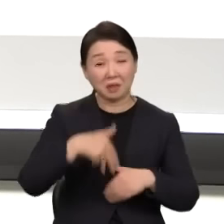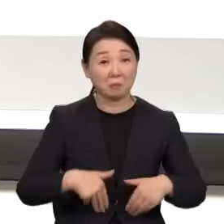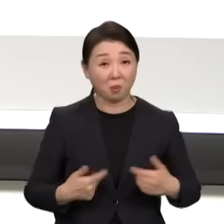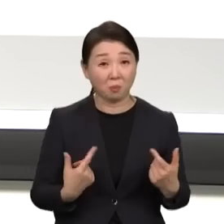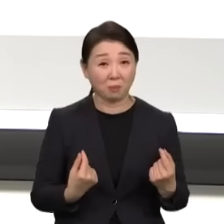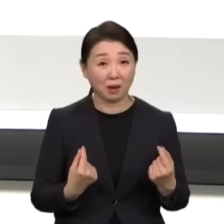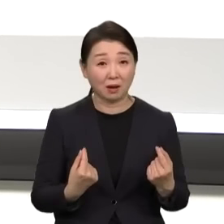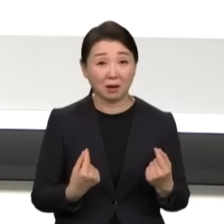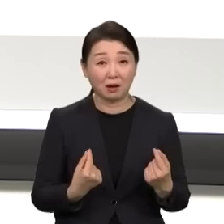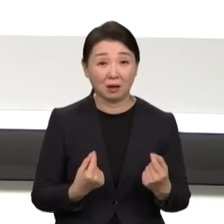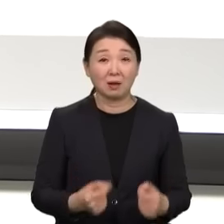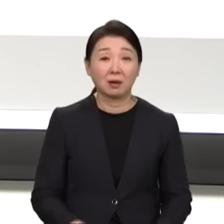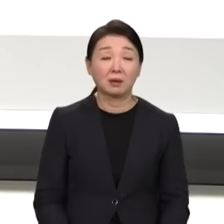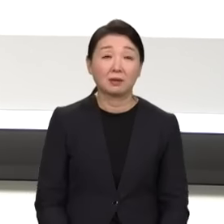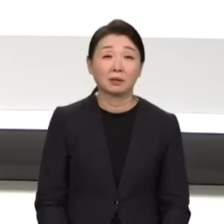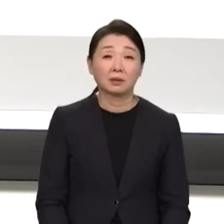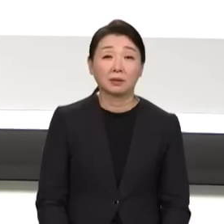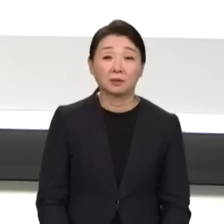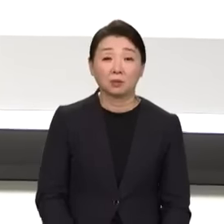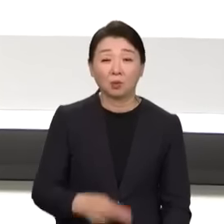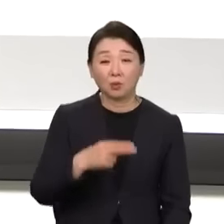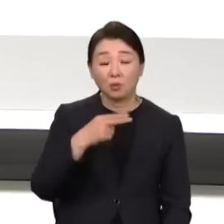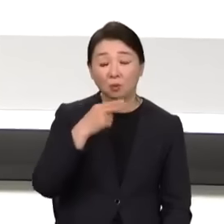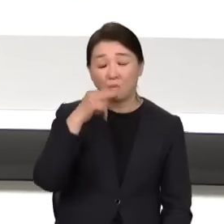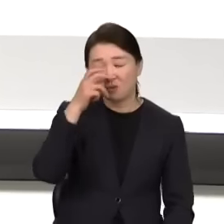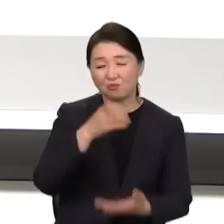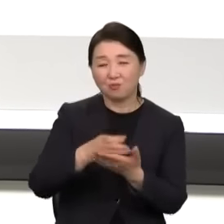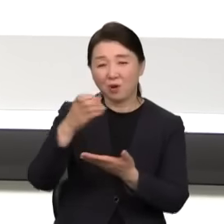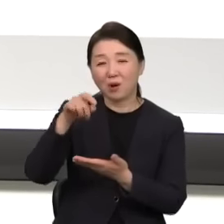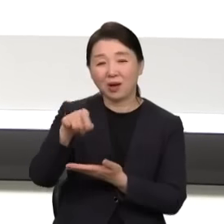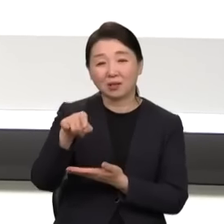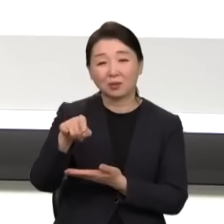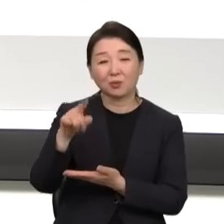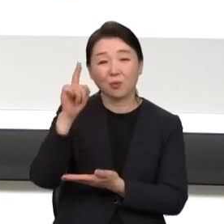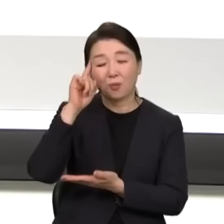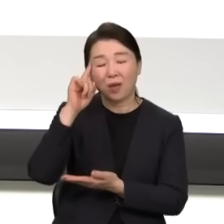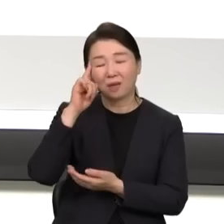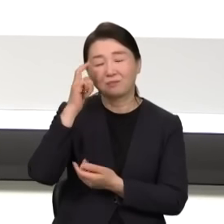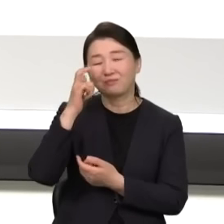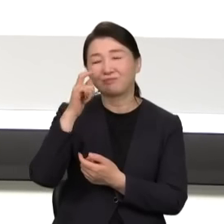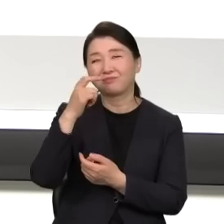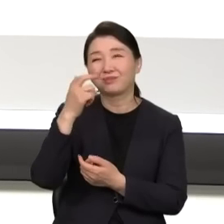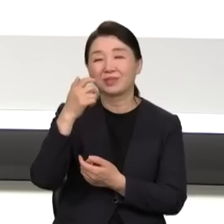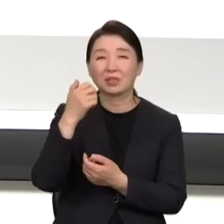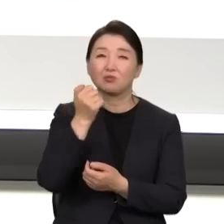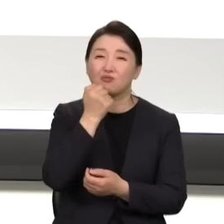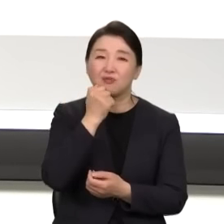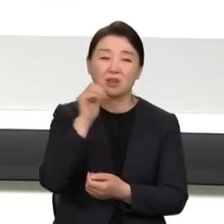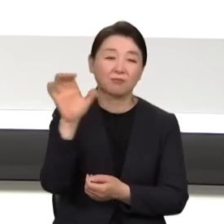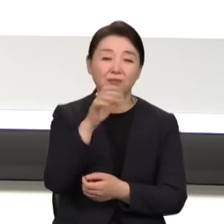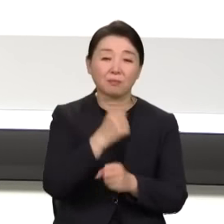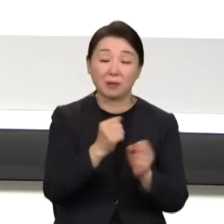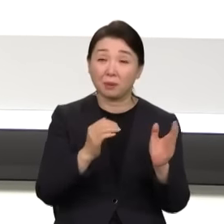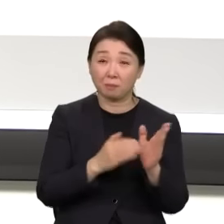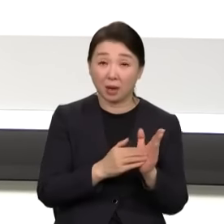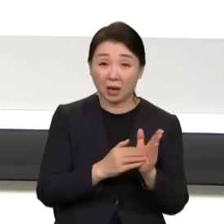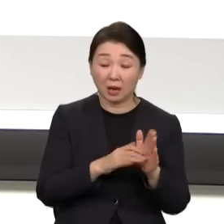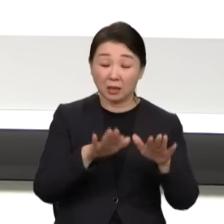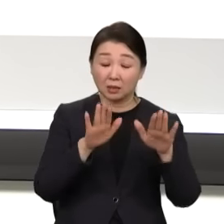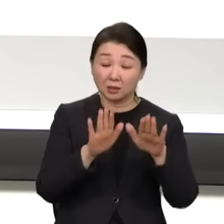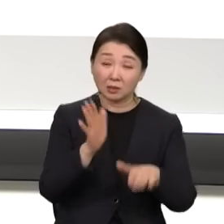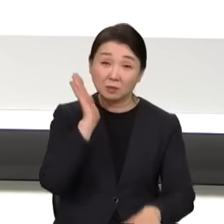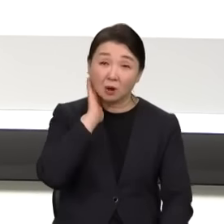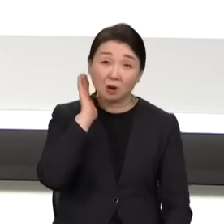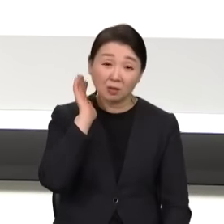있고 또 해외에서도 어떤 그 술병을 갖다놓고 이렇게 풍자하는 사진들도 있습니다 특히 전현직 대통령과